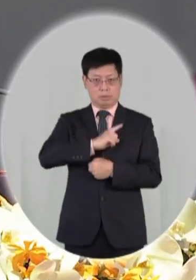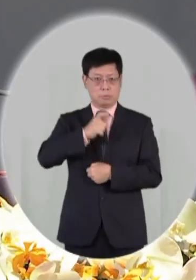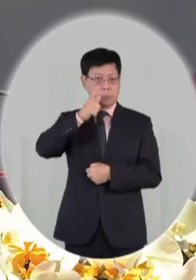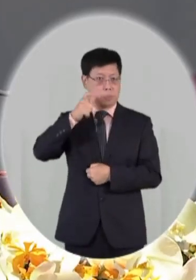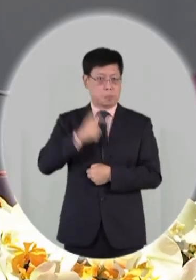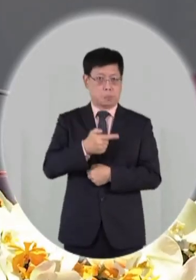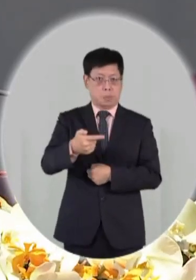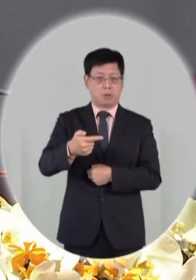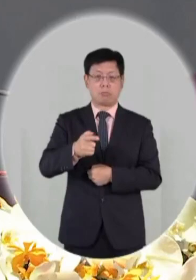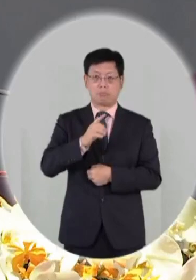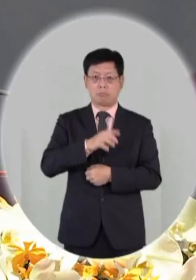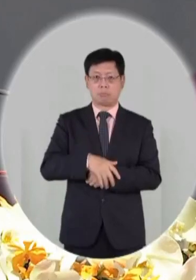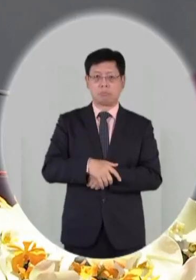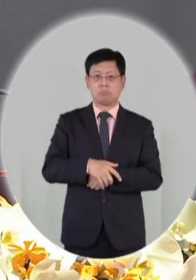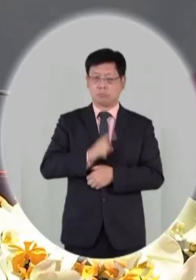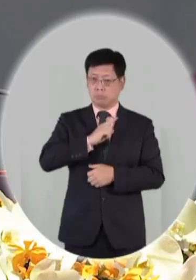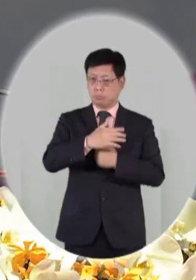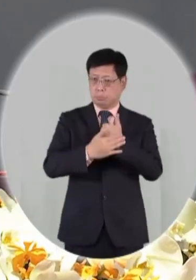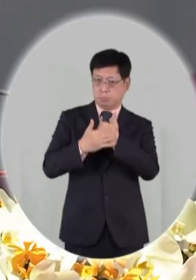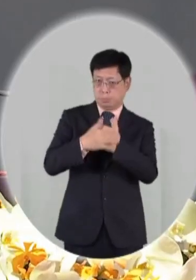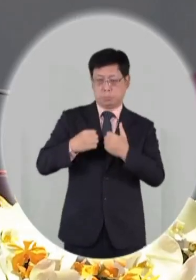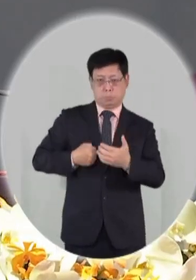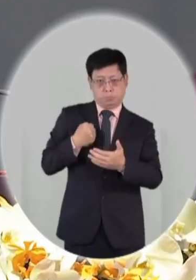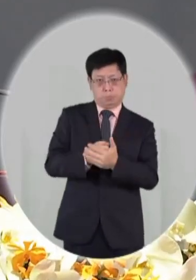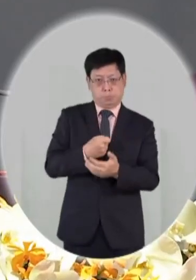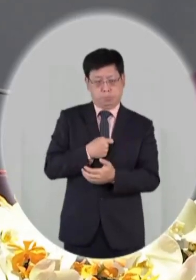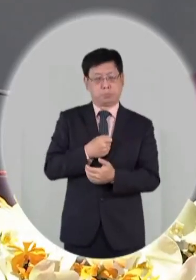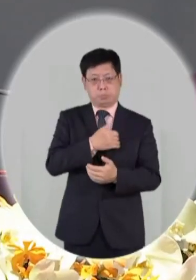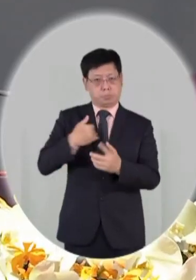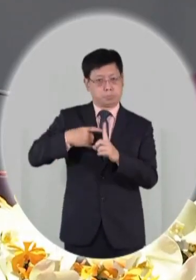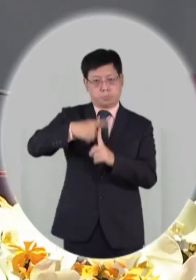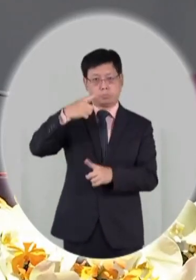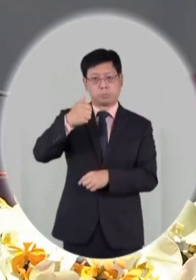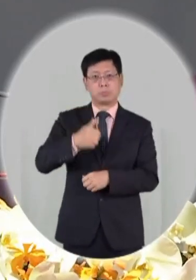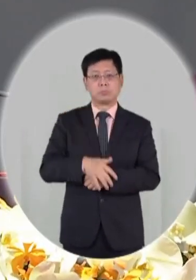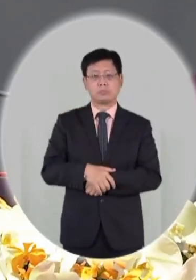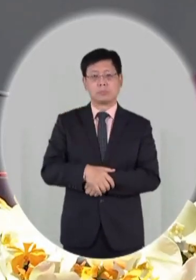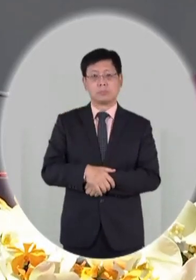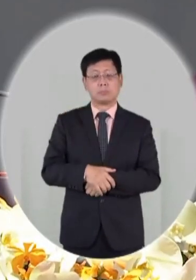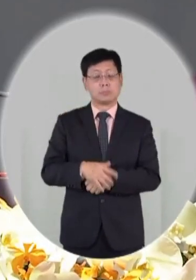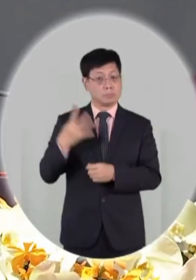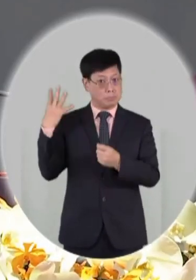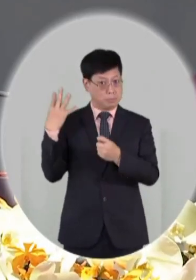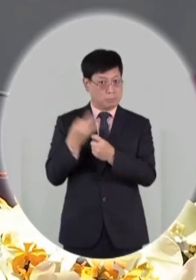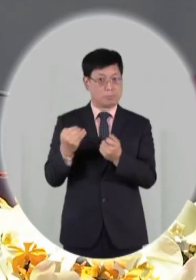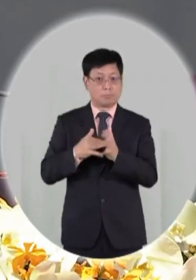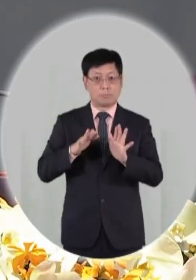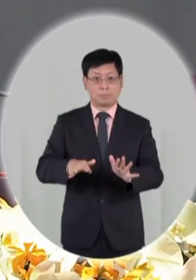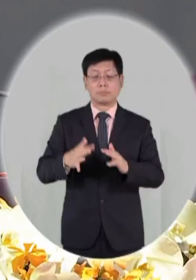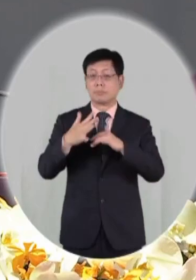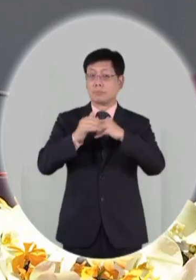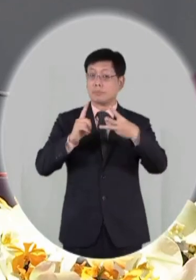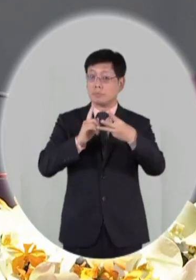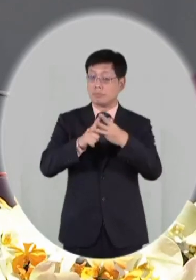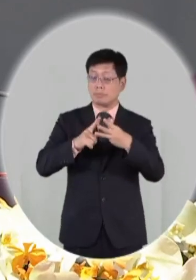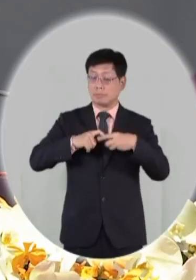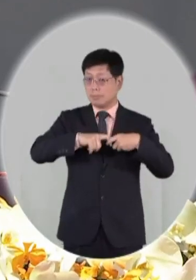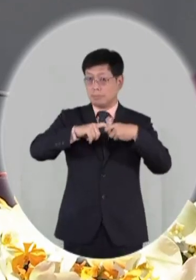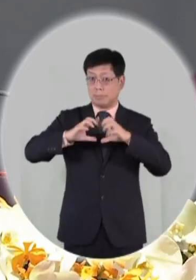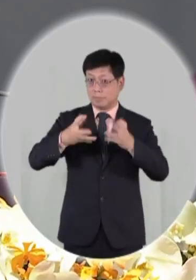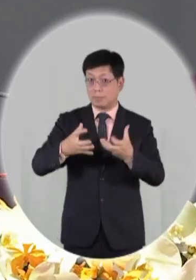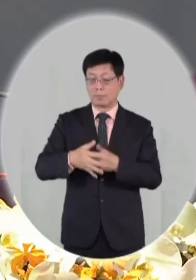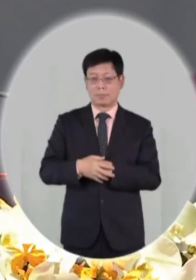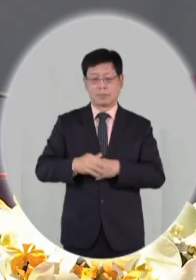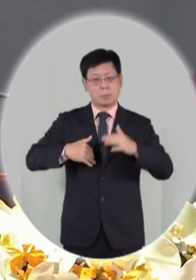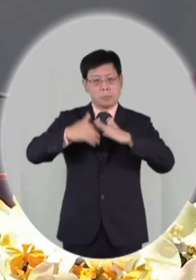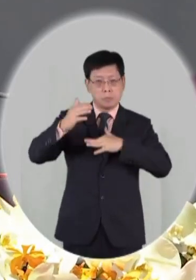的自卫防卫的决心与能力，数年来民主同盟国并